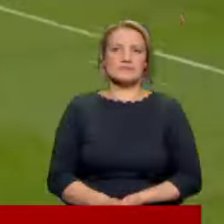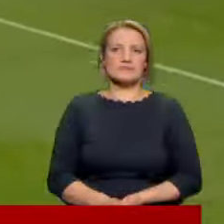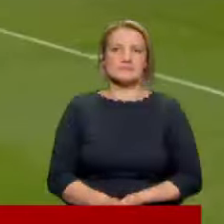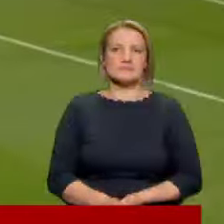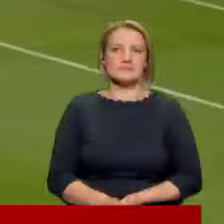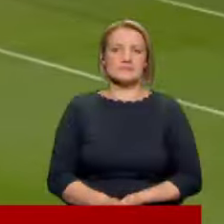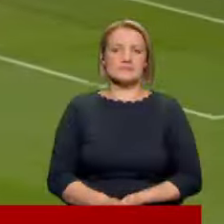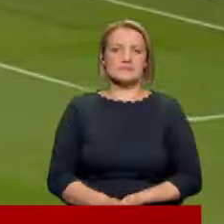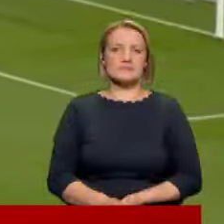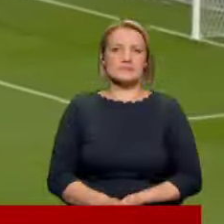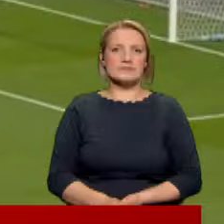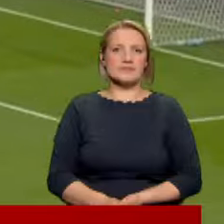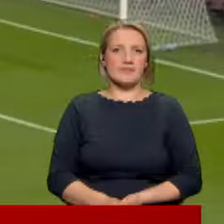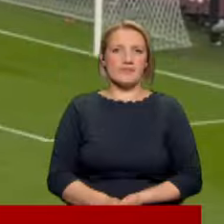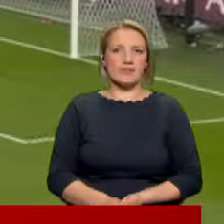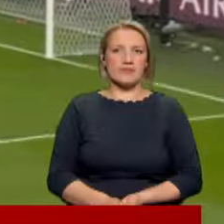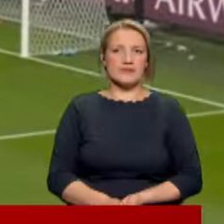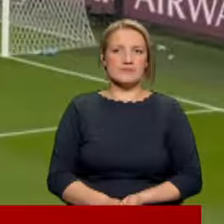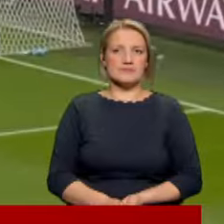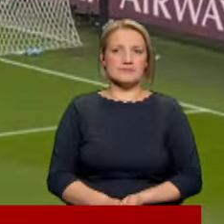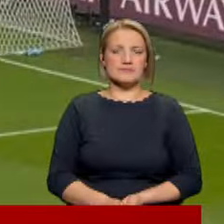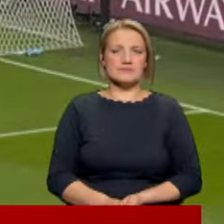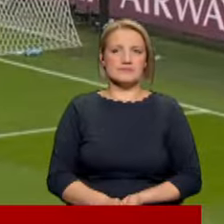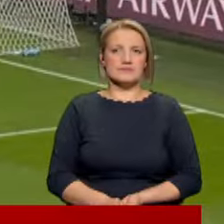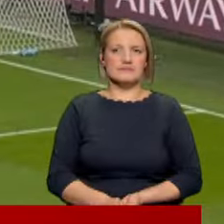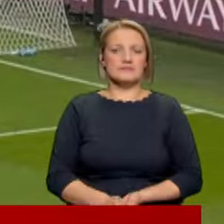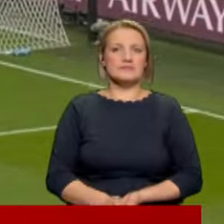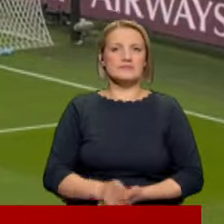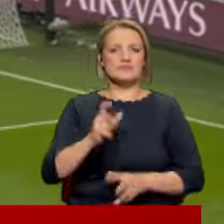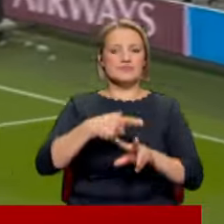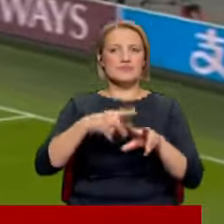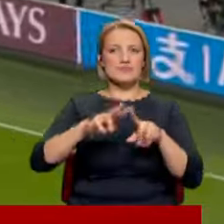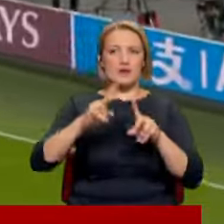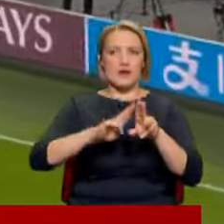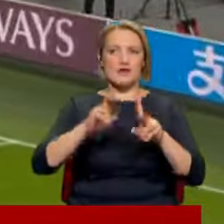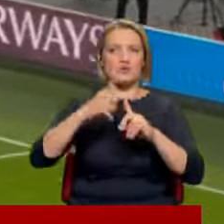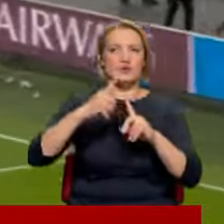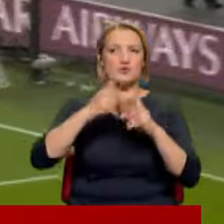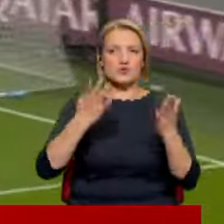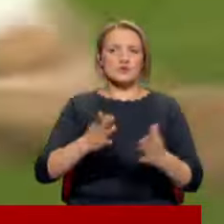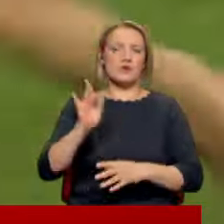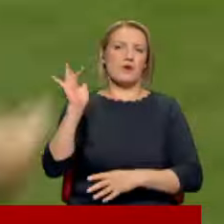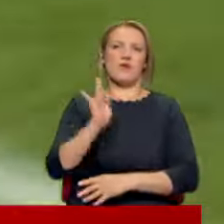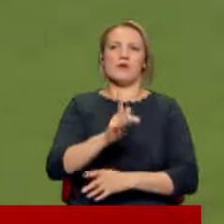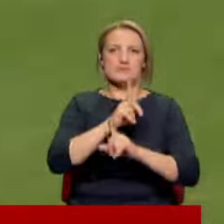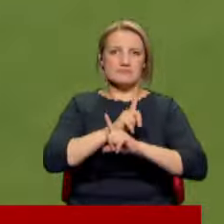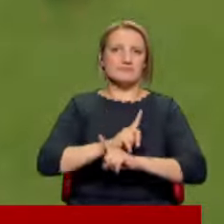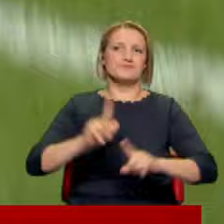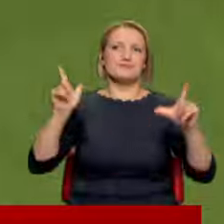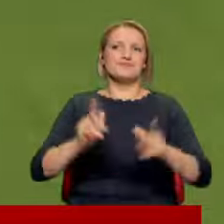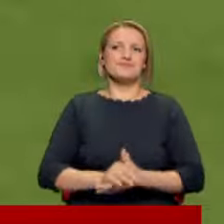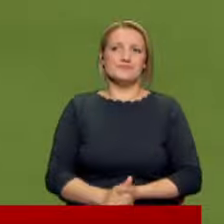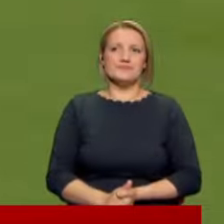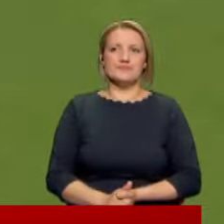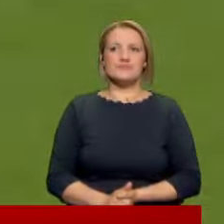gol! Haydi bitirelim, Cenk, Cenk Tosun, Cenk Tosun, Cenk, gol!